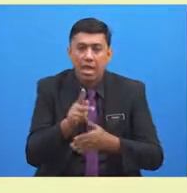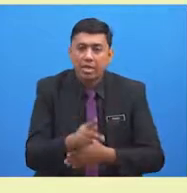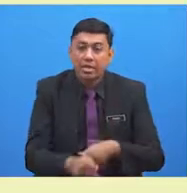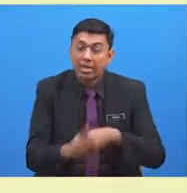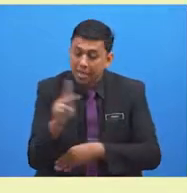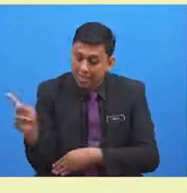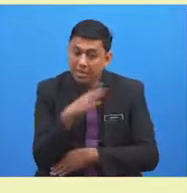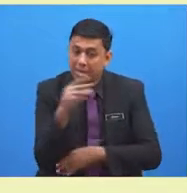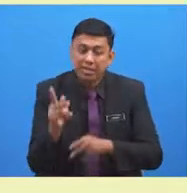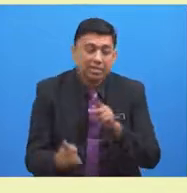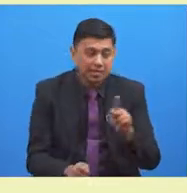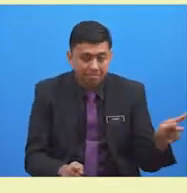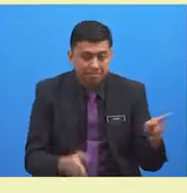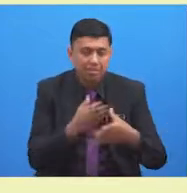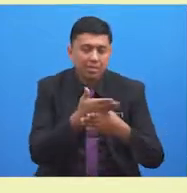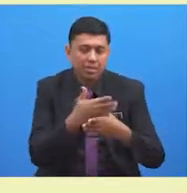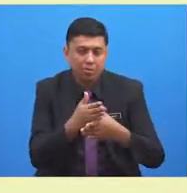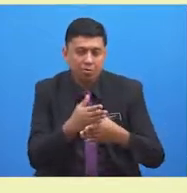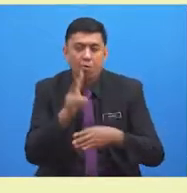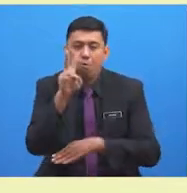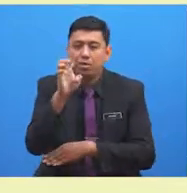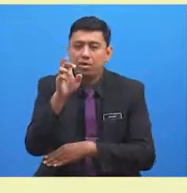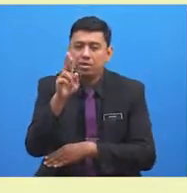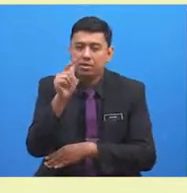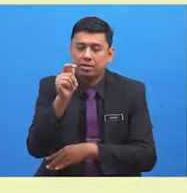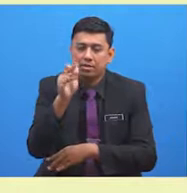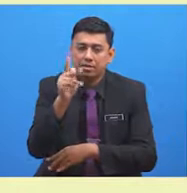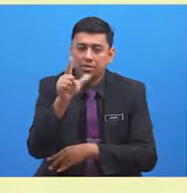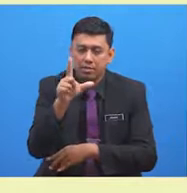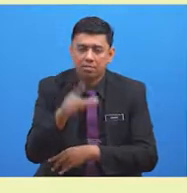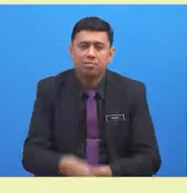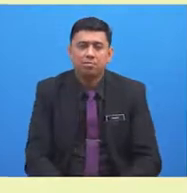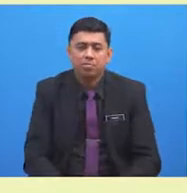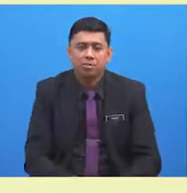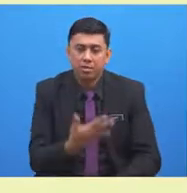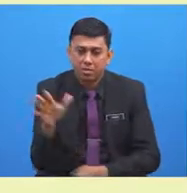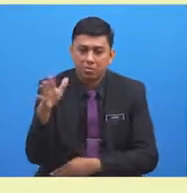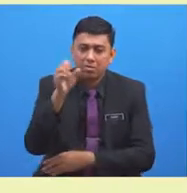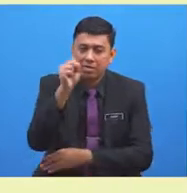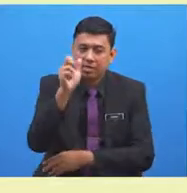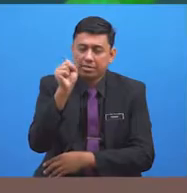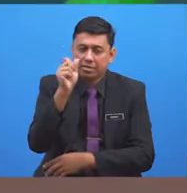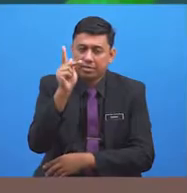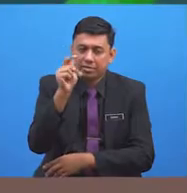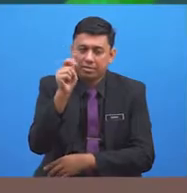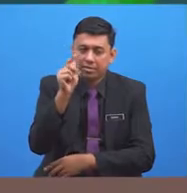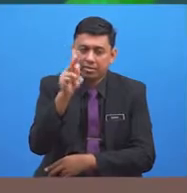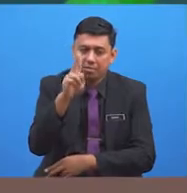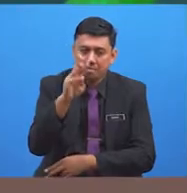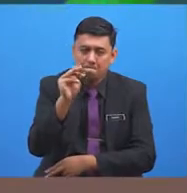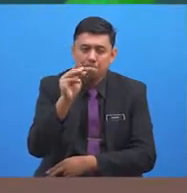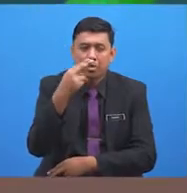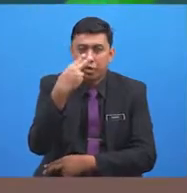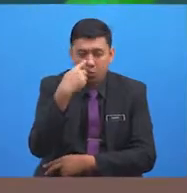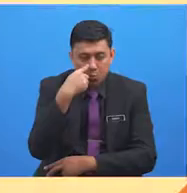dan kiri oleh pembahagi vertikal yang dikenali sebagai septum hidung. Baiklah,